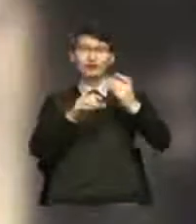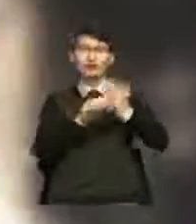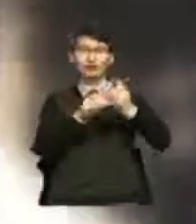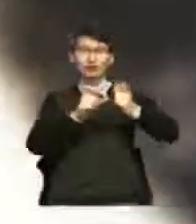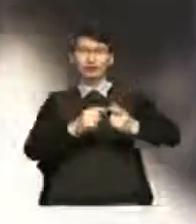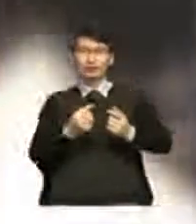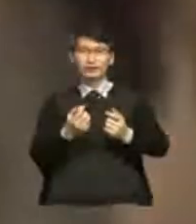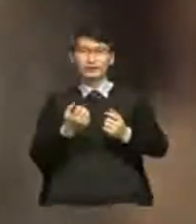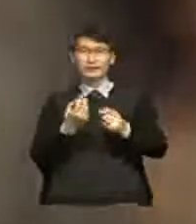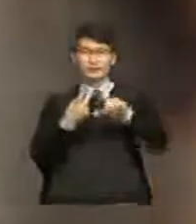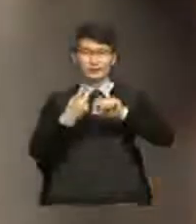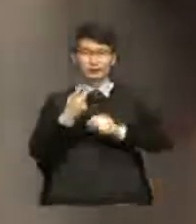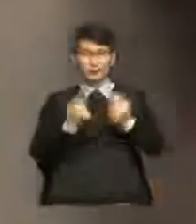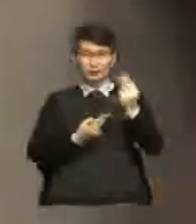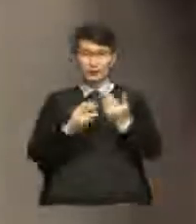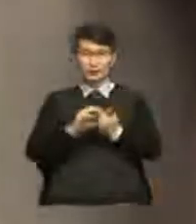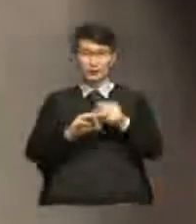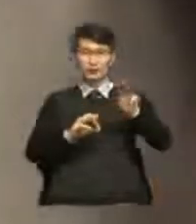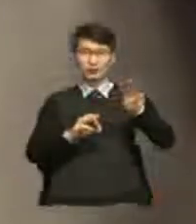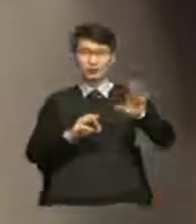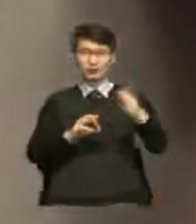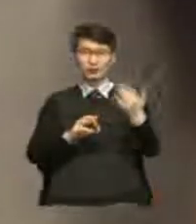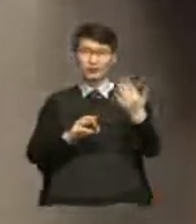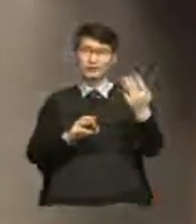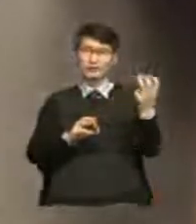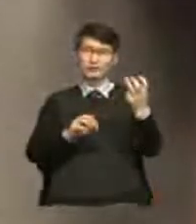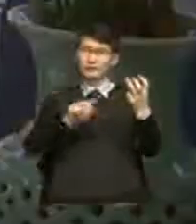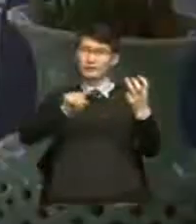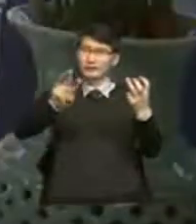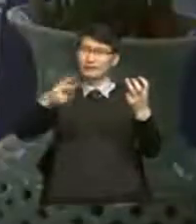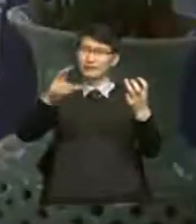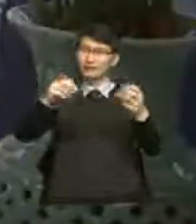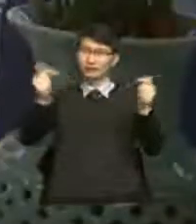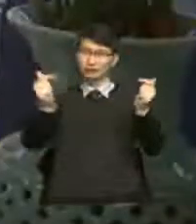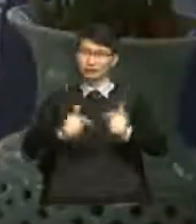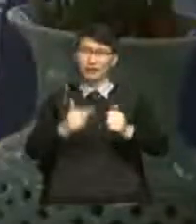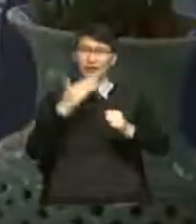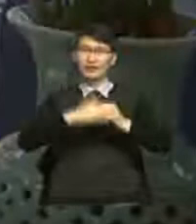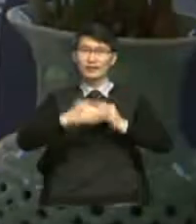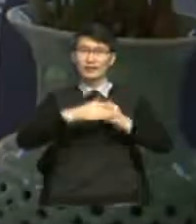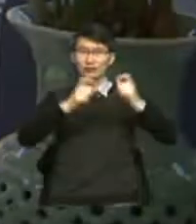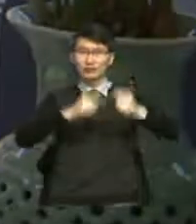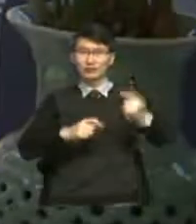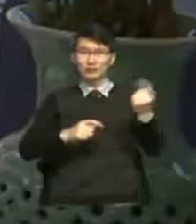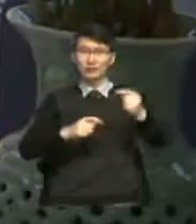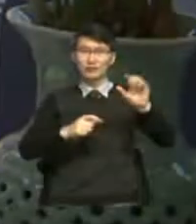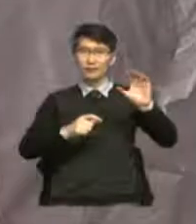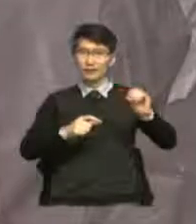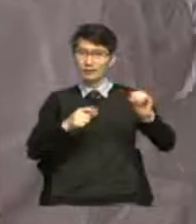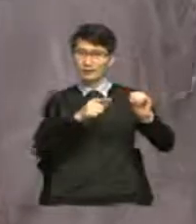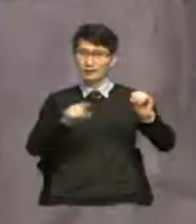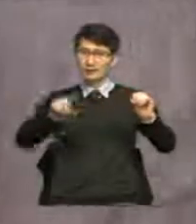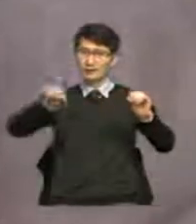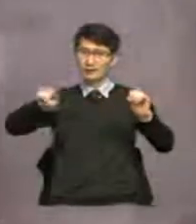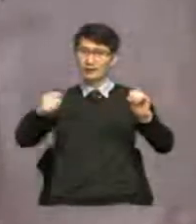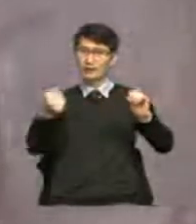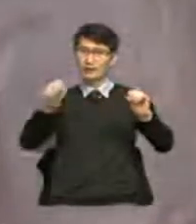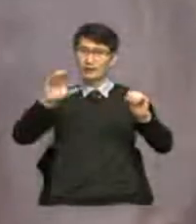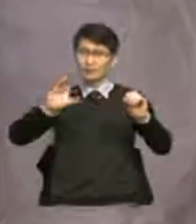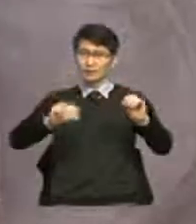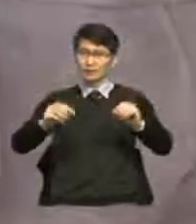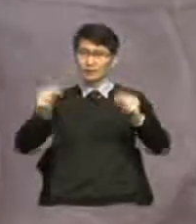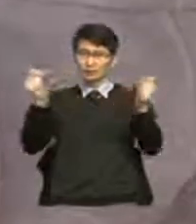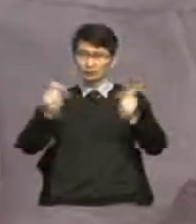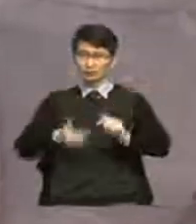전월과 비교해 930만 명에서 200만 명으로 줄었고 대구 수성구는 1000만 명에서 150만